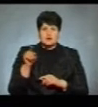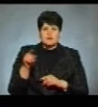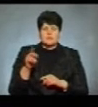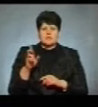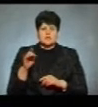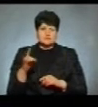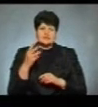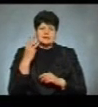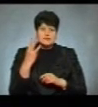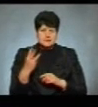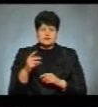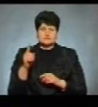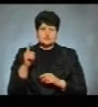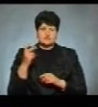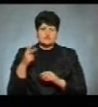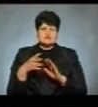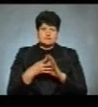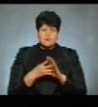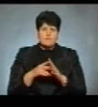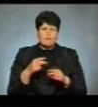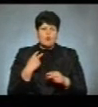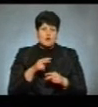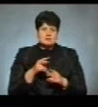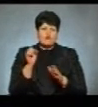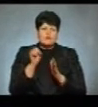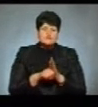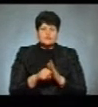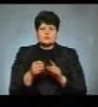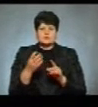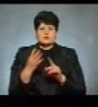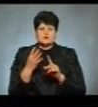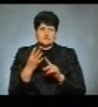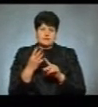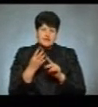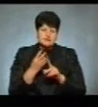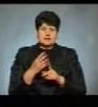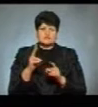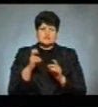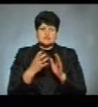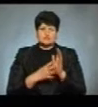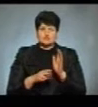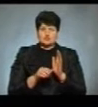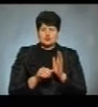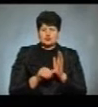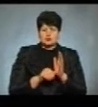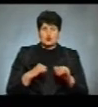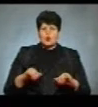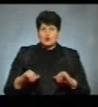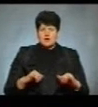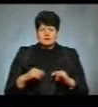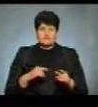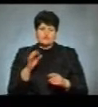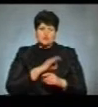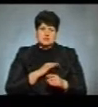це частина 1 статті 129, погроза вбивством, частину 4 статті 296, хуліганство із застосуванням вогнепальної